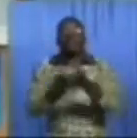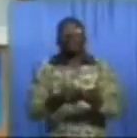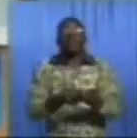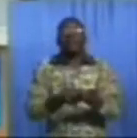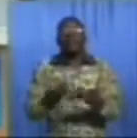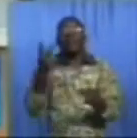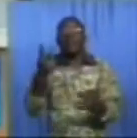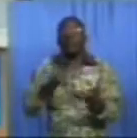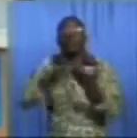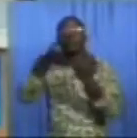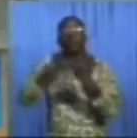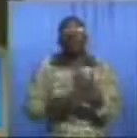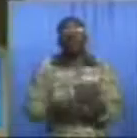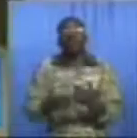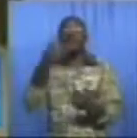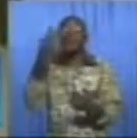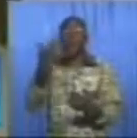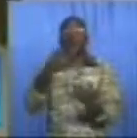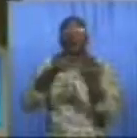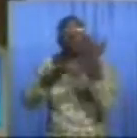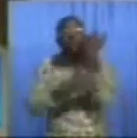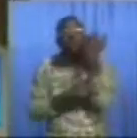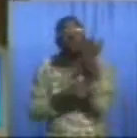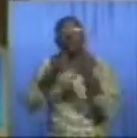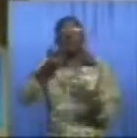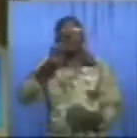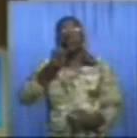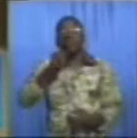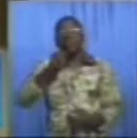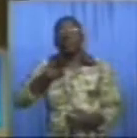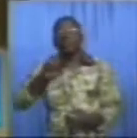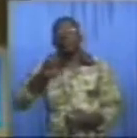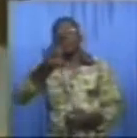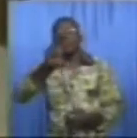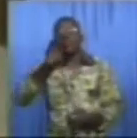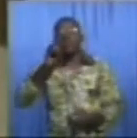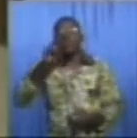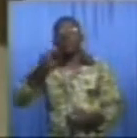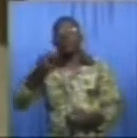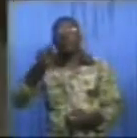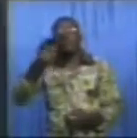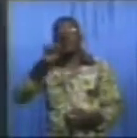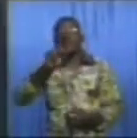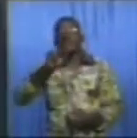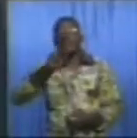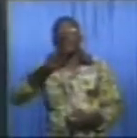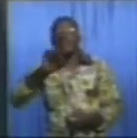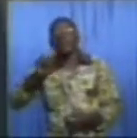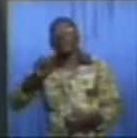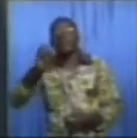ont concerné 5 provinces, le Soum, le Loroum, le San Matenga, le